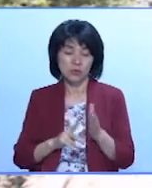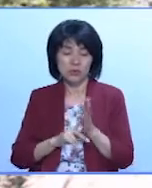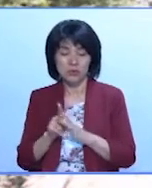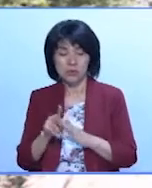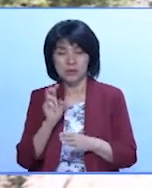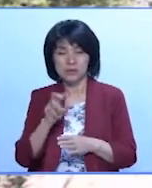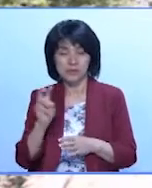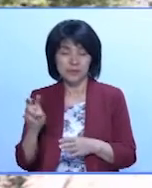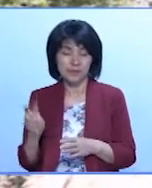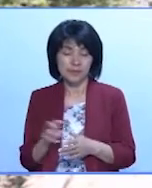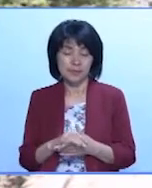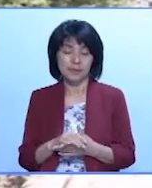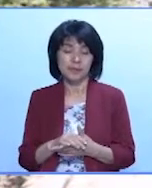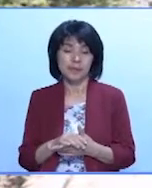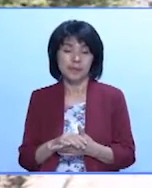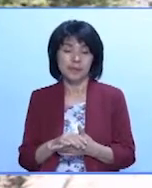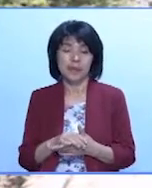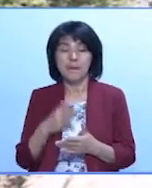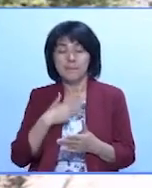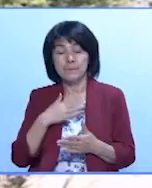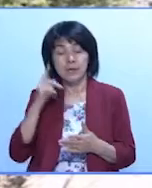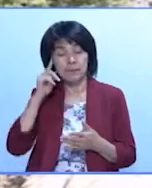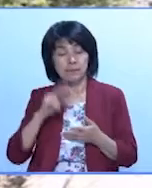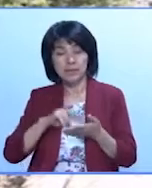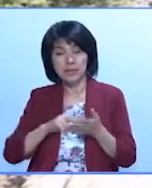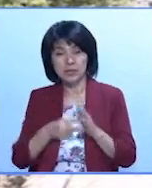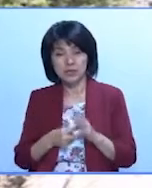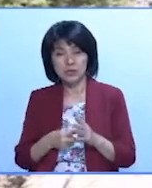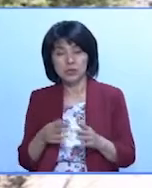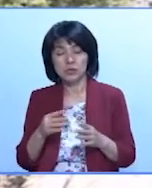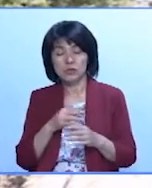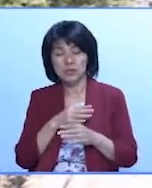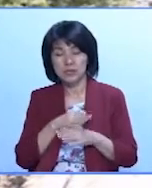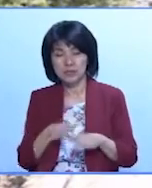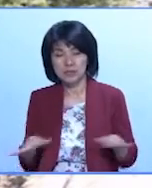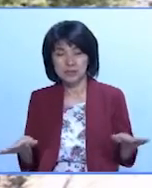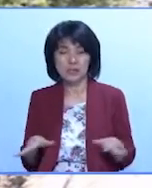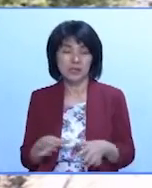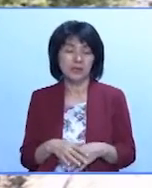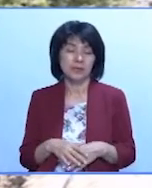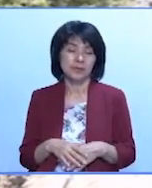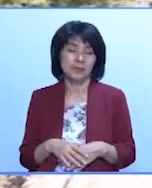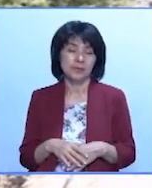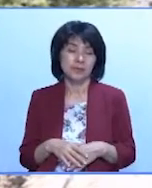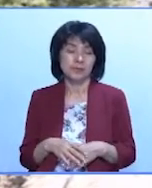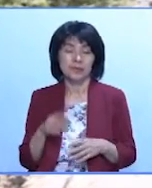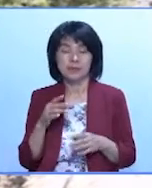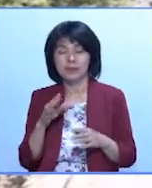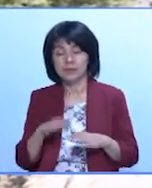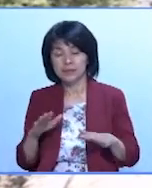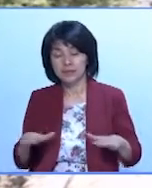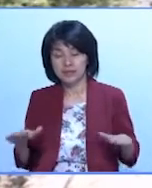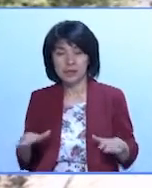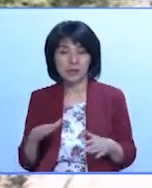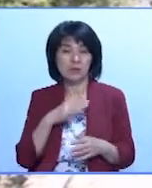Здесь планируем размещение. Бұл ғимарат қайта жөнделіп, 240 орындық мектепке дейінгі ұйым болып ашылады. Балабақшаның